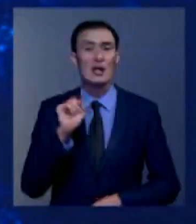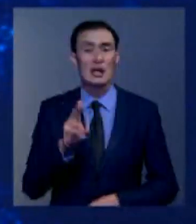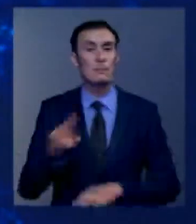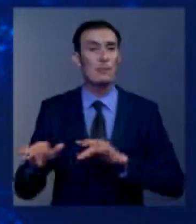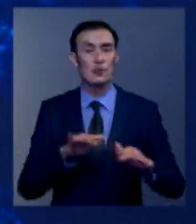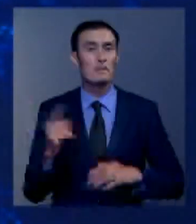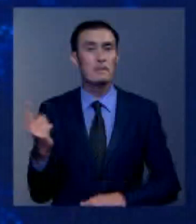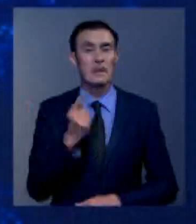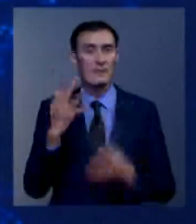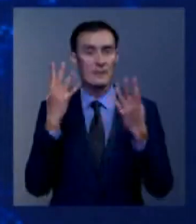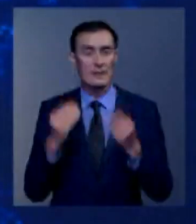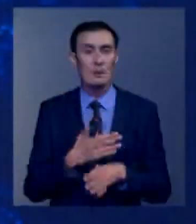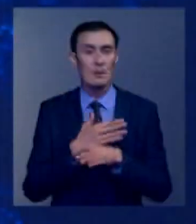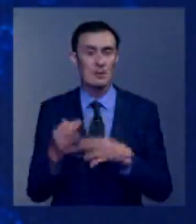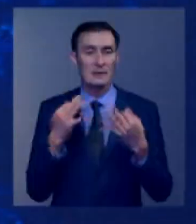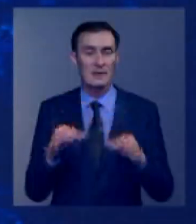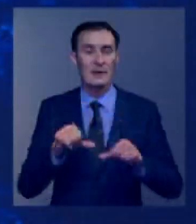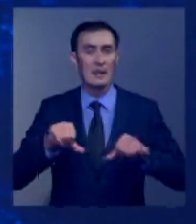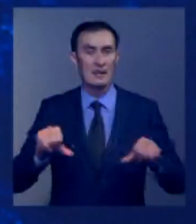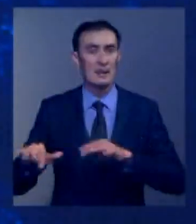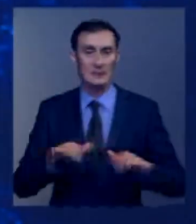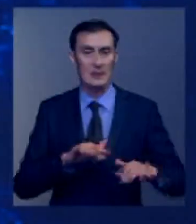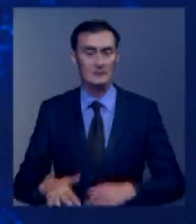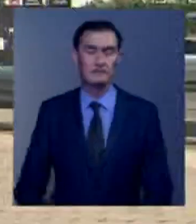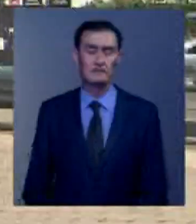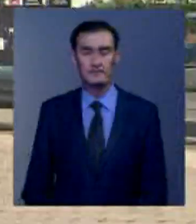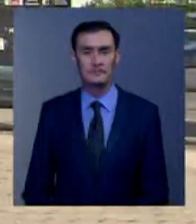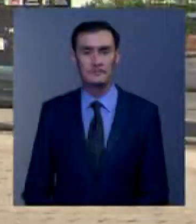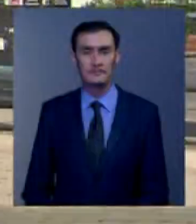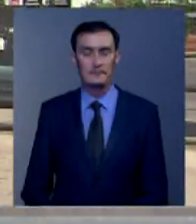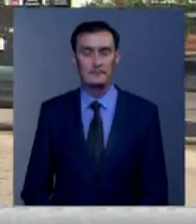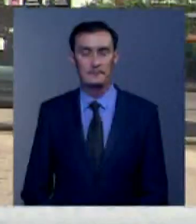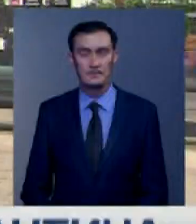день после очередного ослабления карантинных мер.